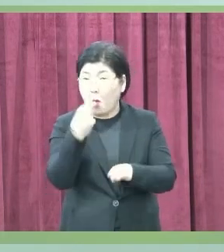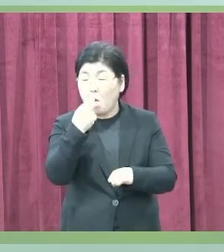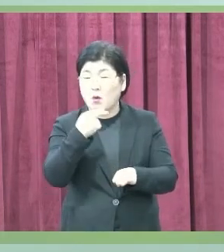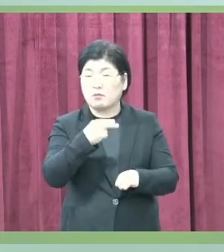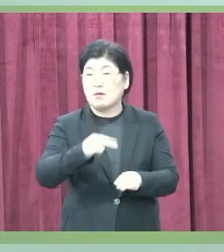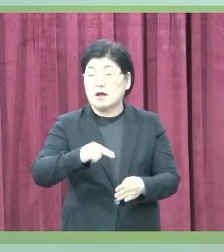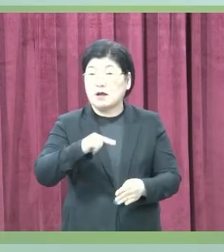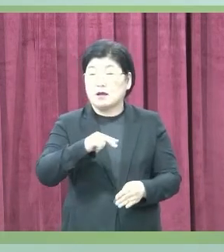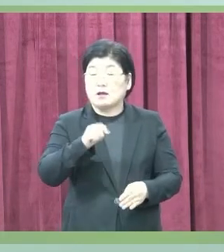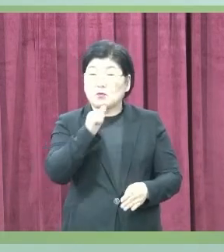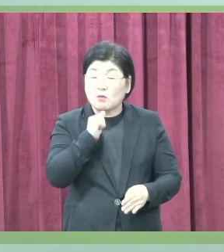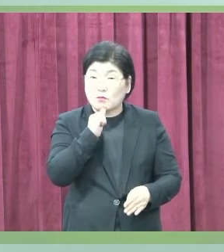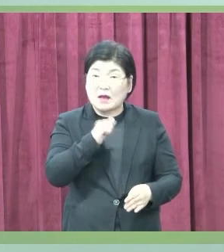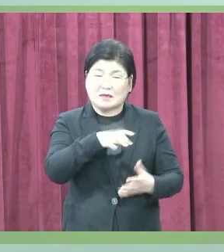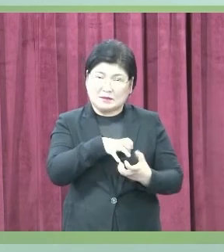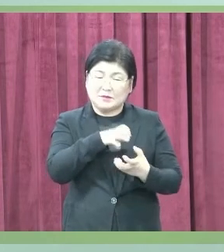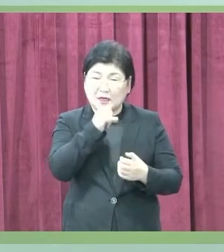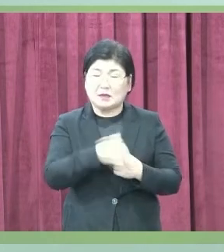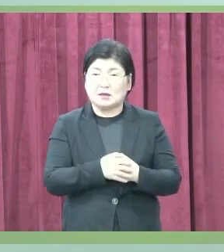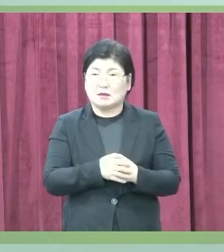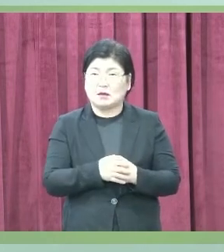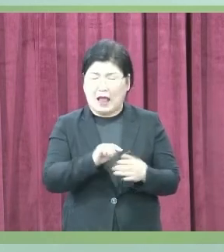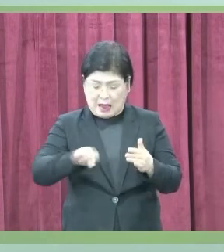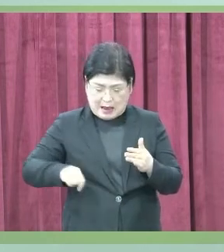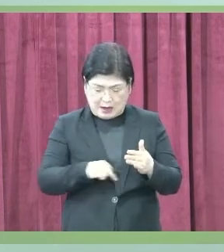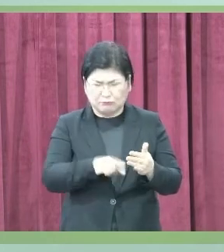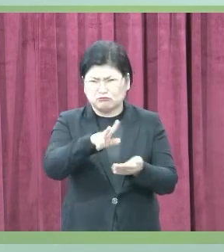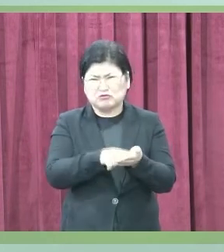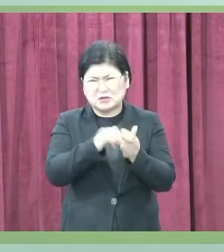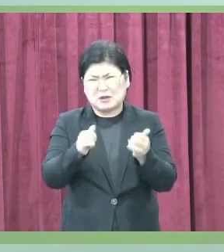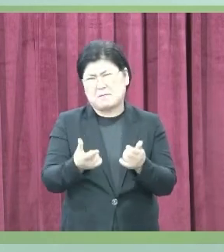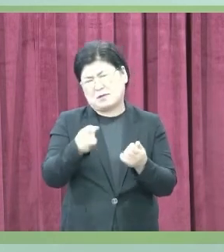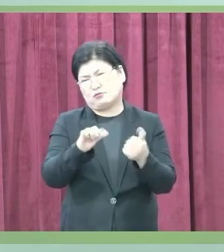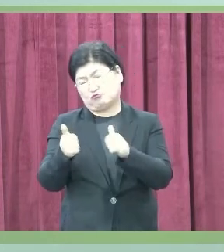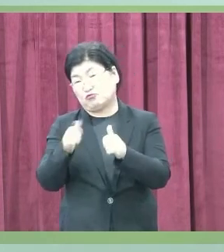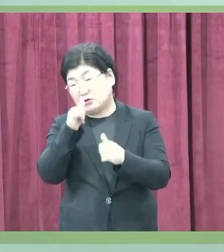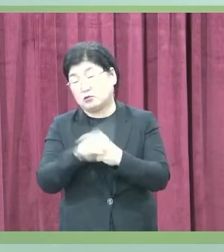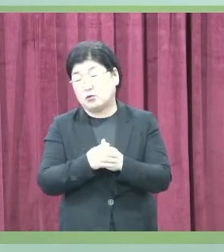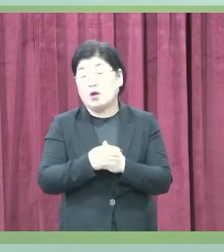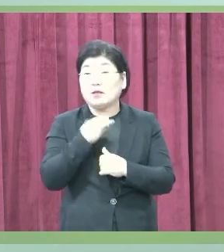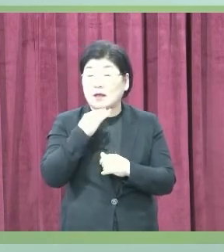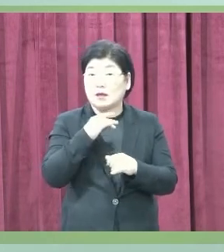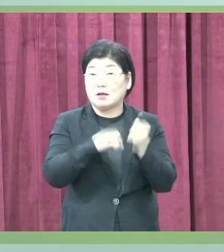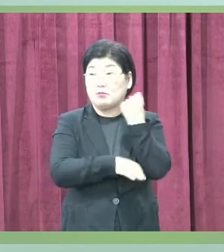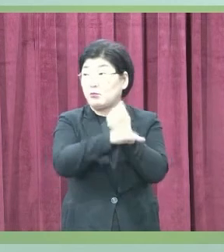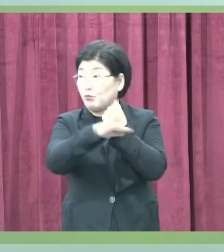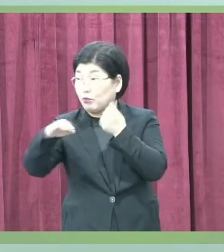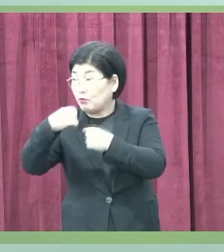그래서 자폐를 빼고는 이제 내부 장애가 좀 사망률이 높았고, 그 다음에 연령 표준화를